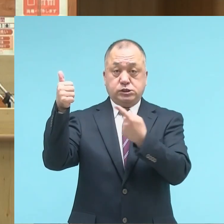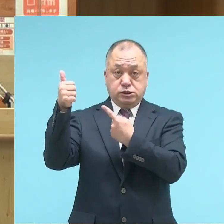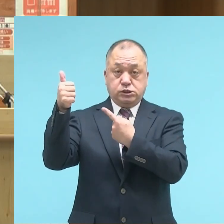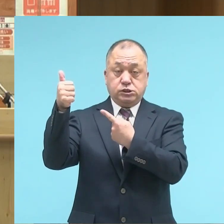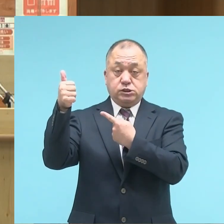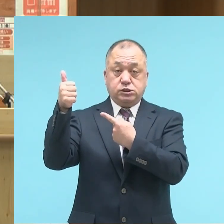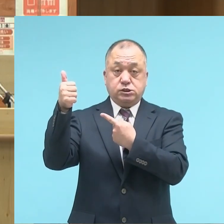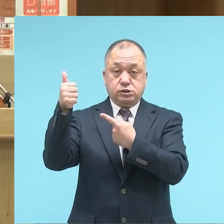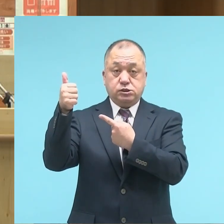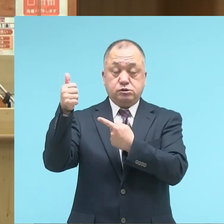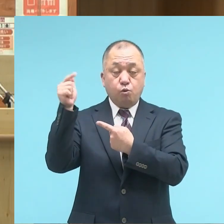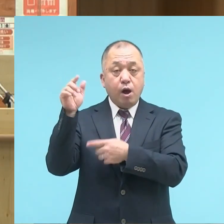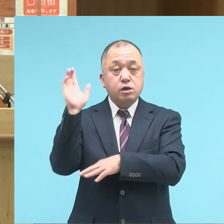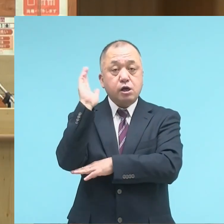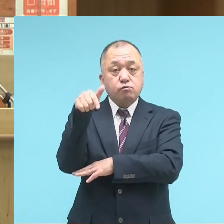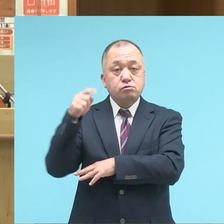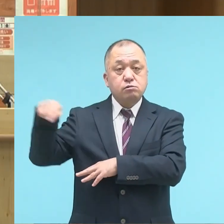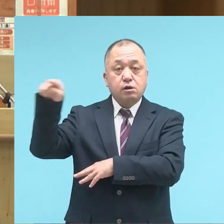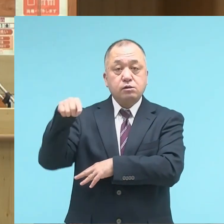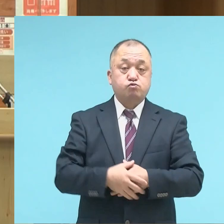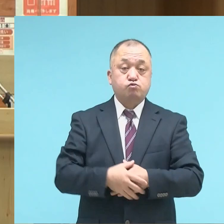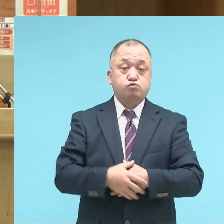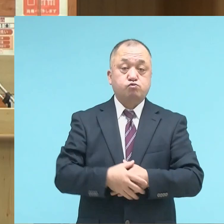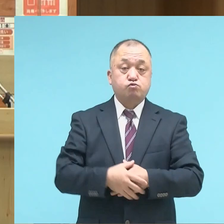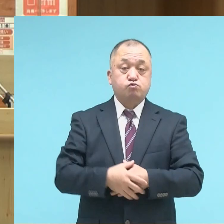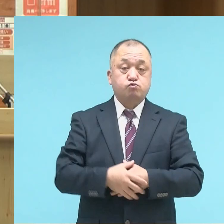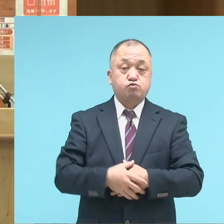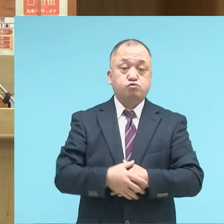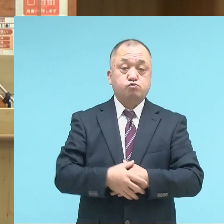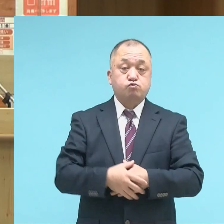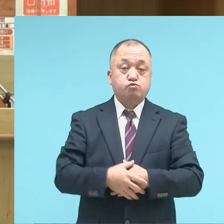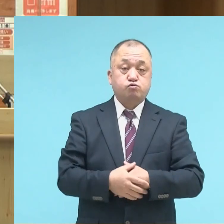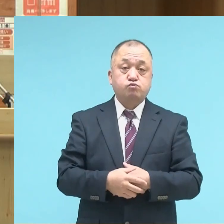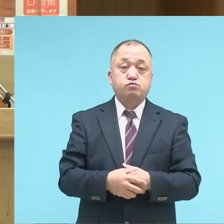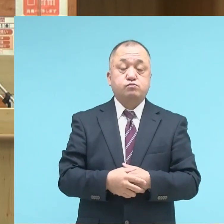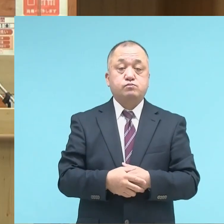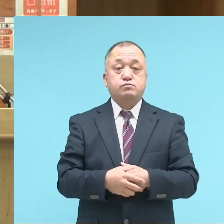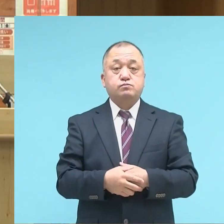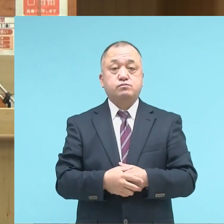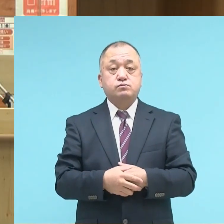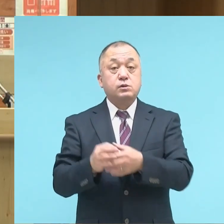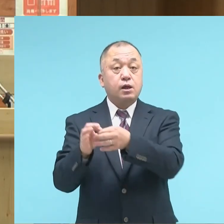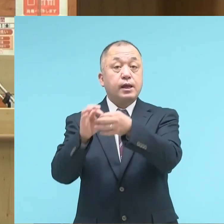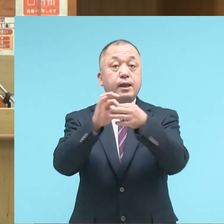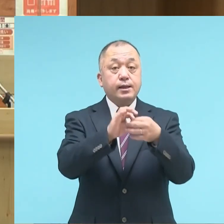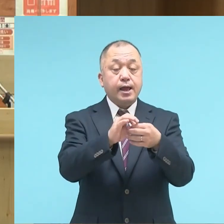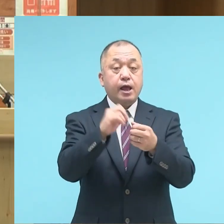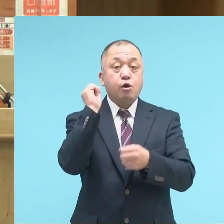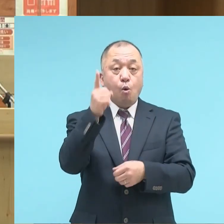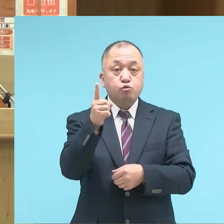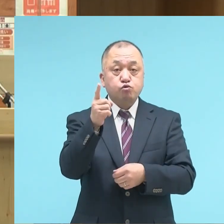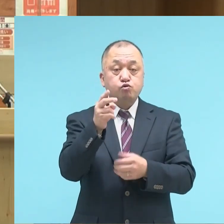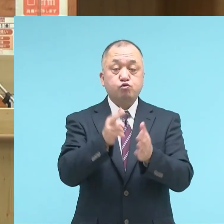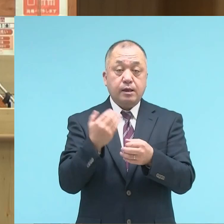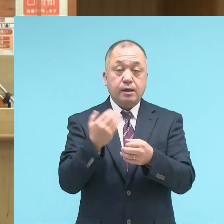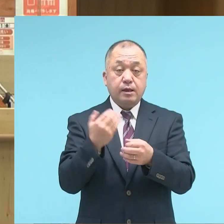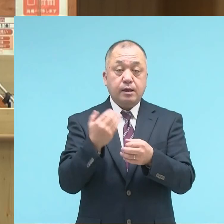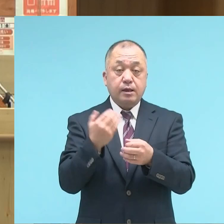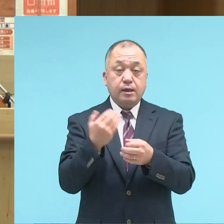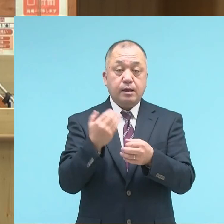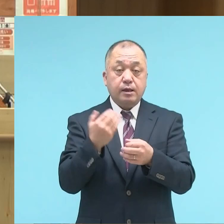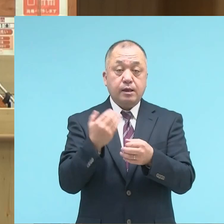政府内で一致した考え方じゃないかなというふうに思います。 はい、すみません。その関連でその GoTo トラベルに関してなんです